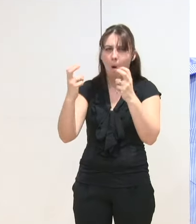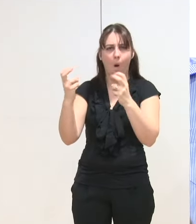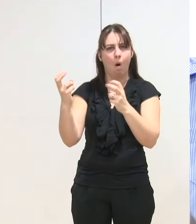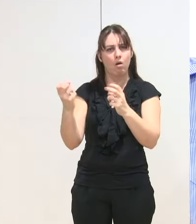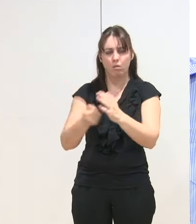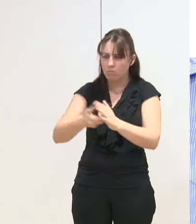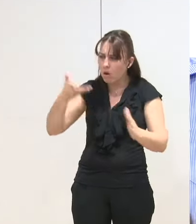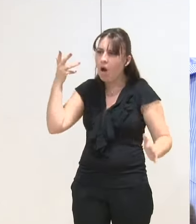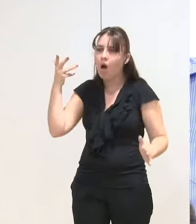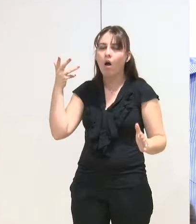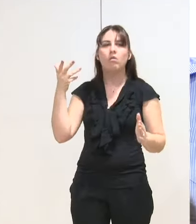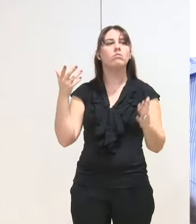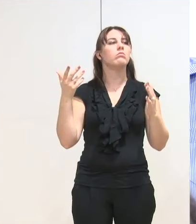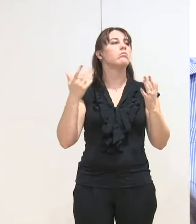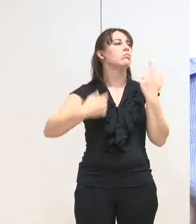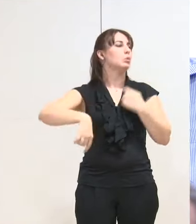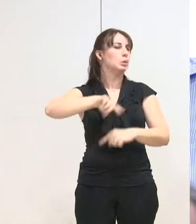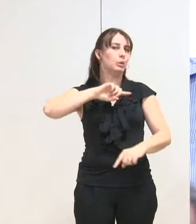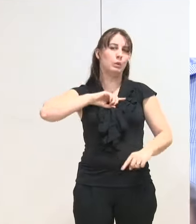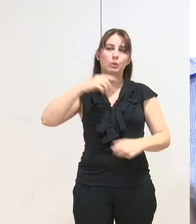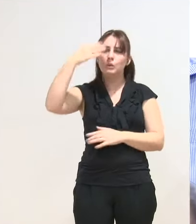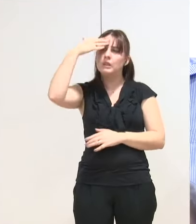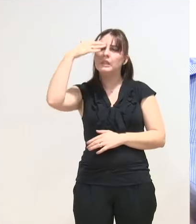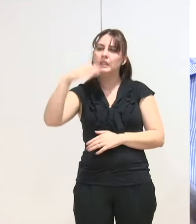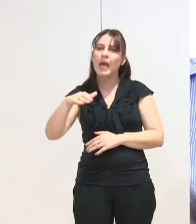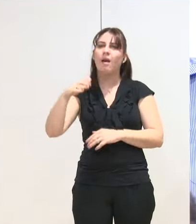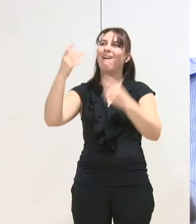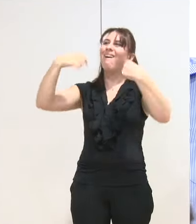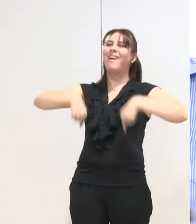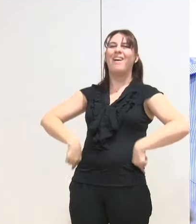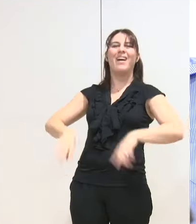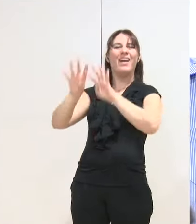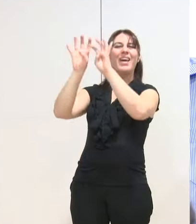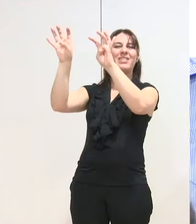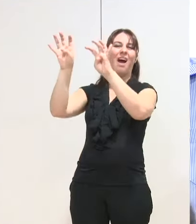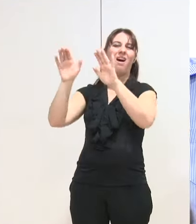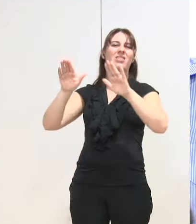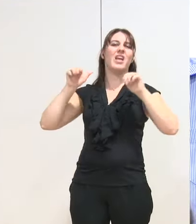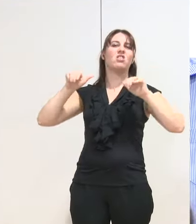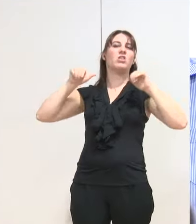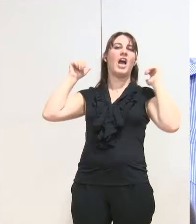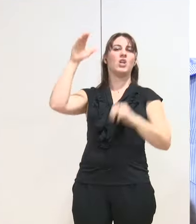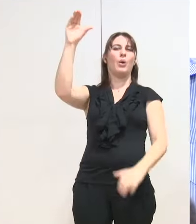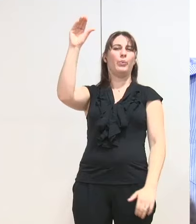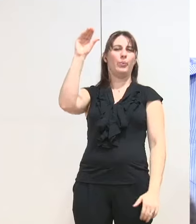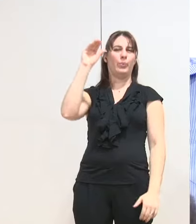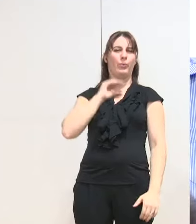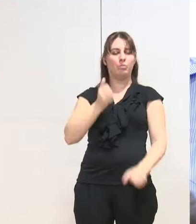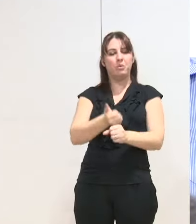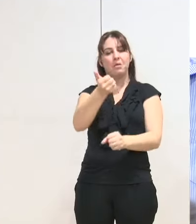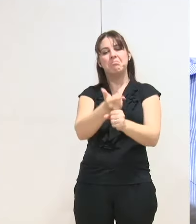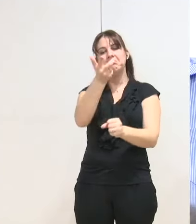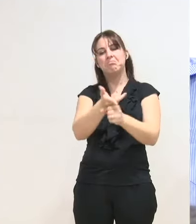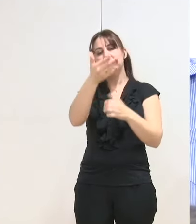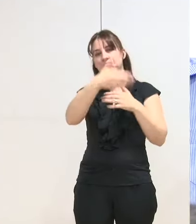fiscalité ce que nous savons sur le désengagement de l'État pour les années à